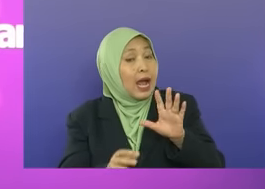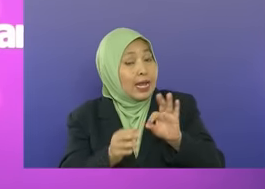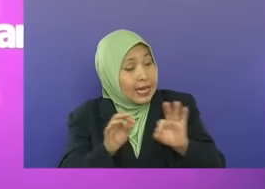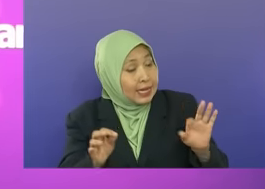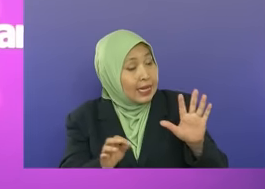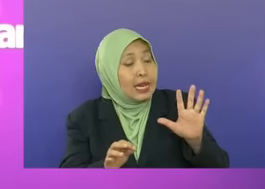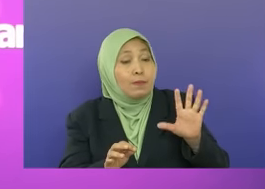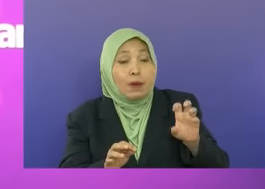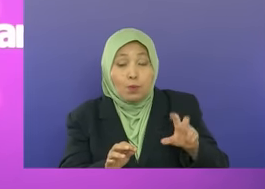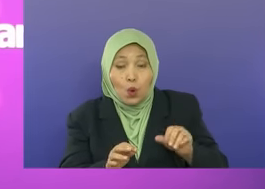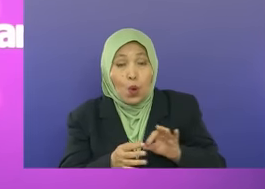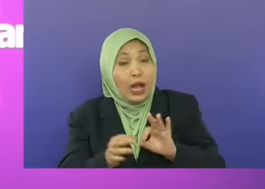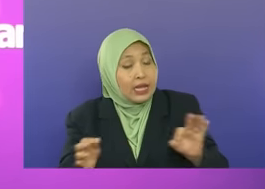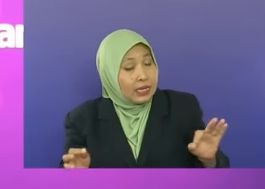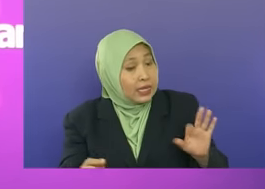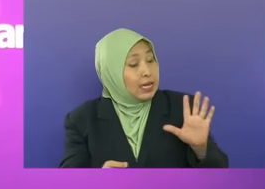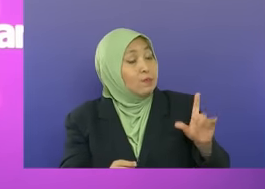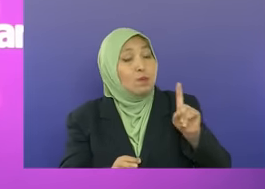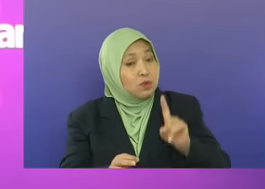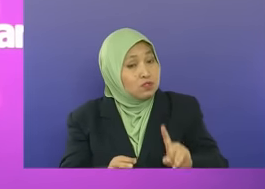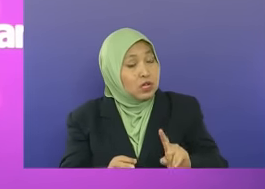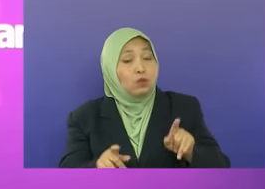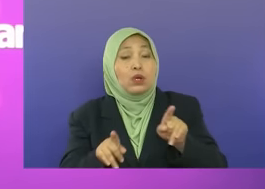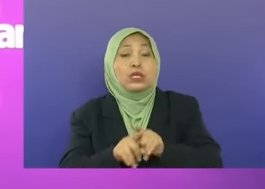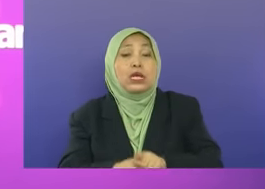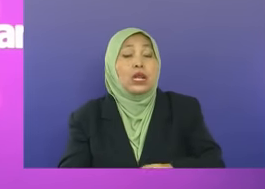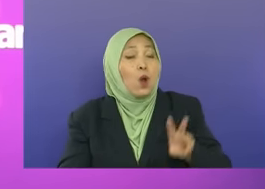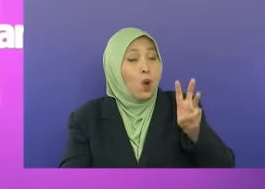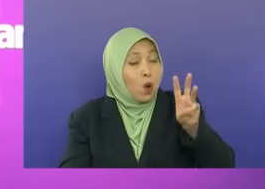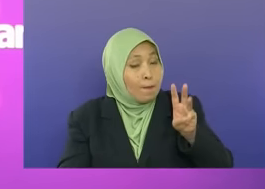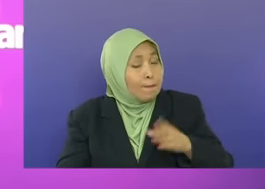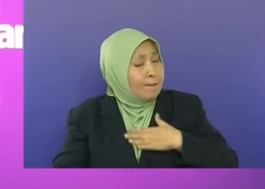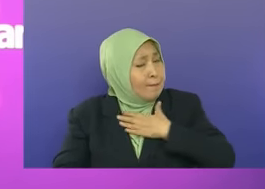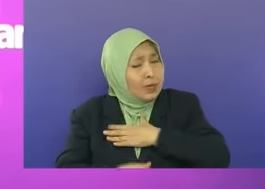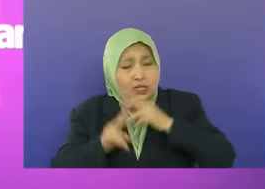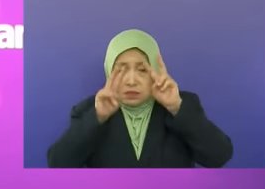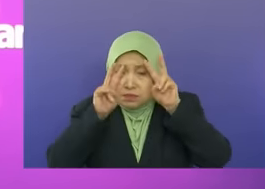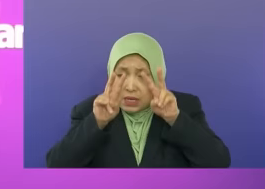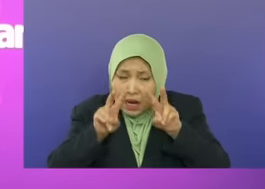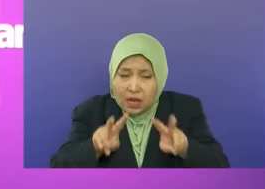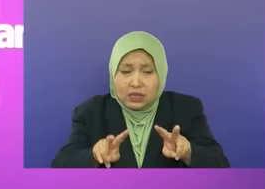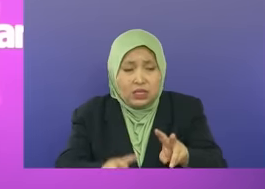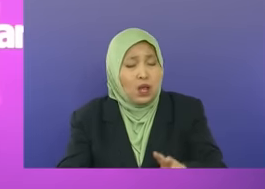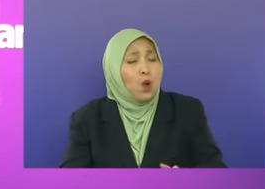wait pada ayat yang ke-51 juga sekali lagi ya Tolong perhatikan